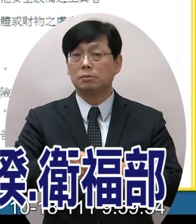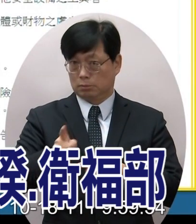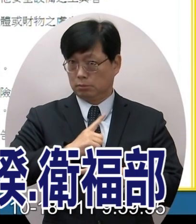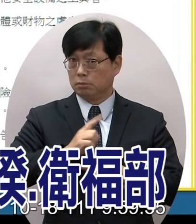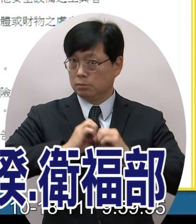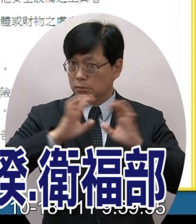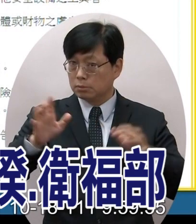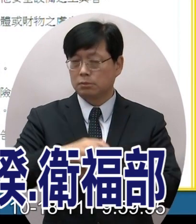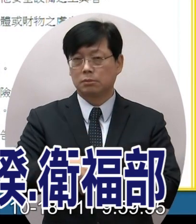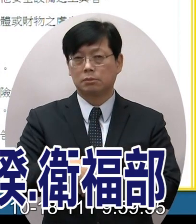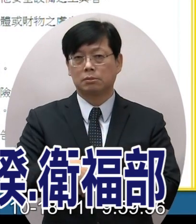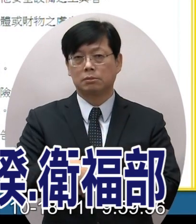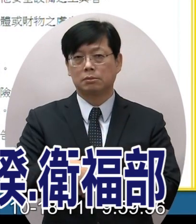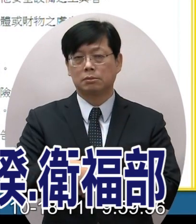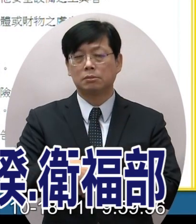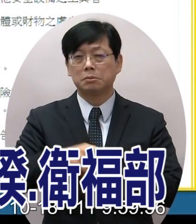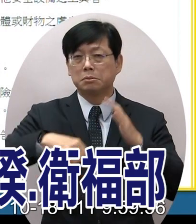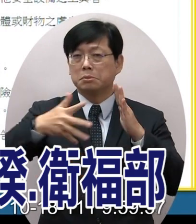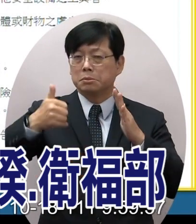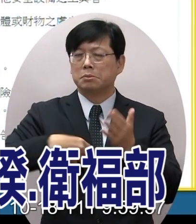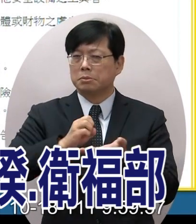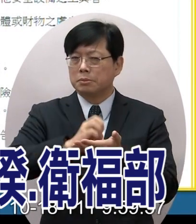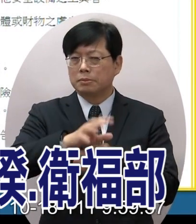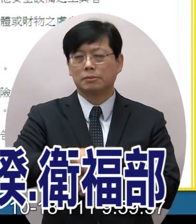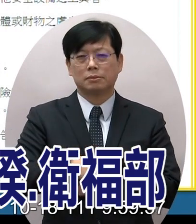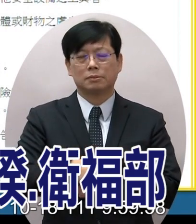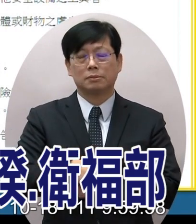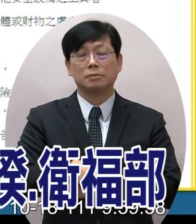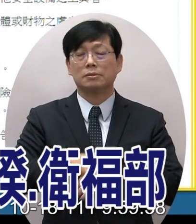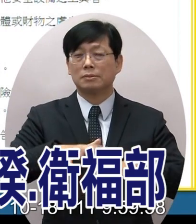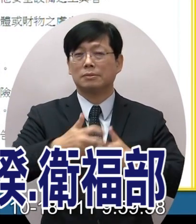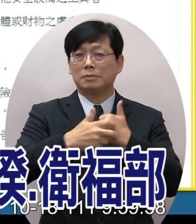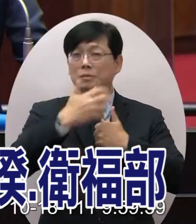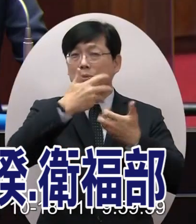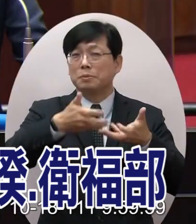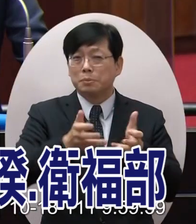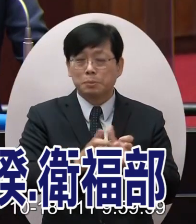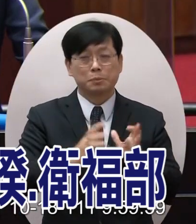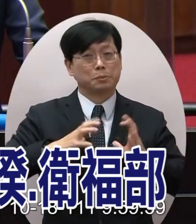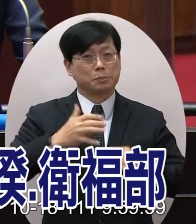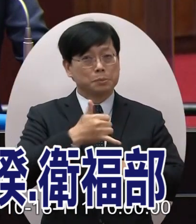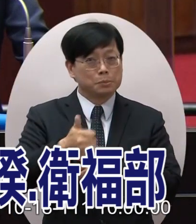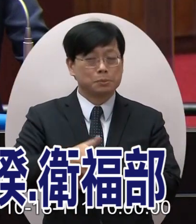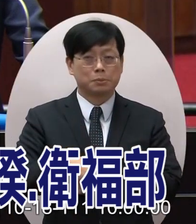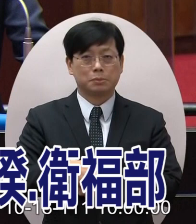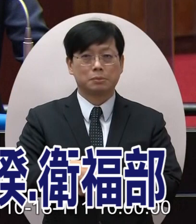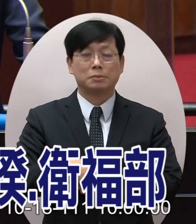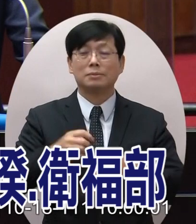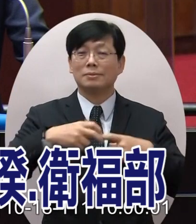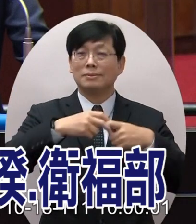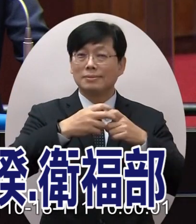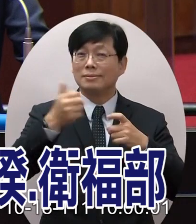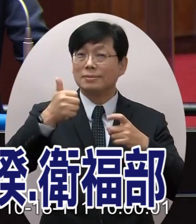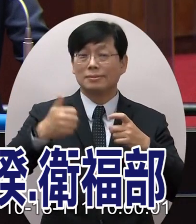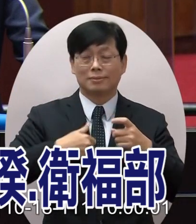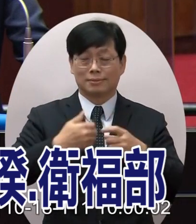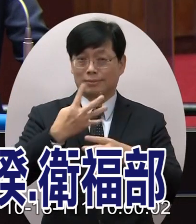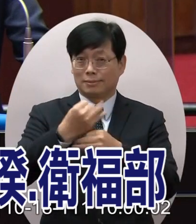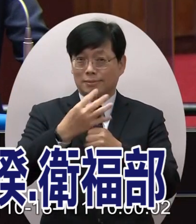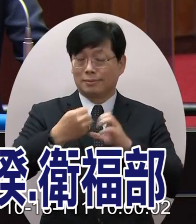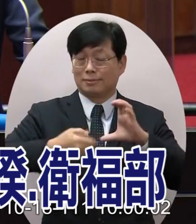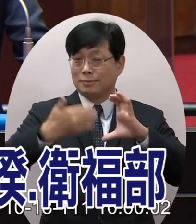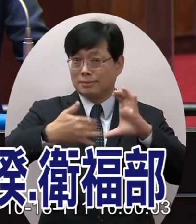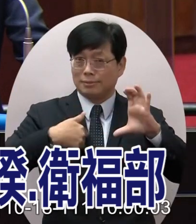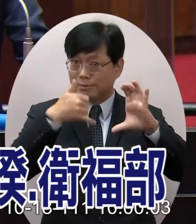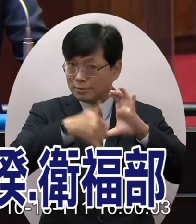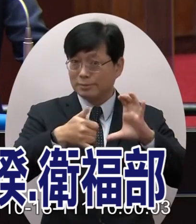这样子讲。但是那个院长，我跟你报告啊，那个我们的卫福部的这个官员呢、啊，李秉义他在上节目的时候，他就提到